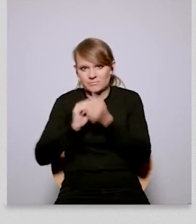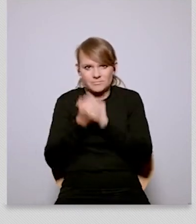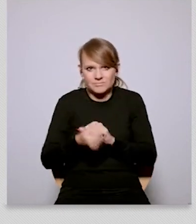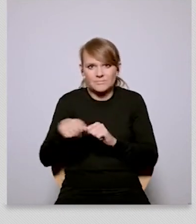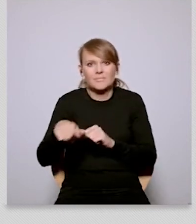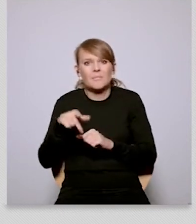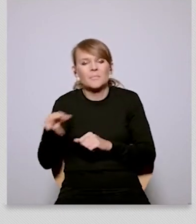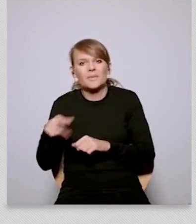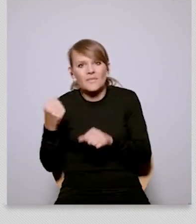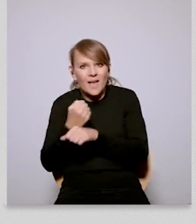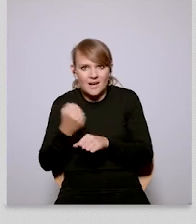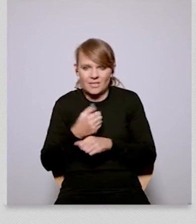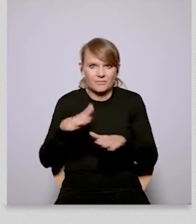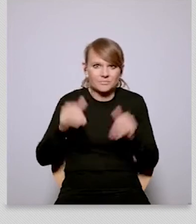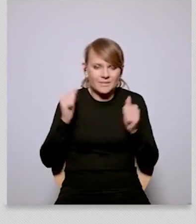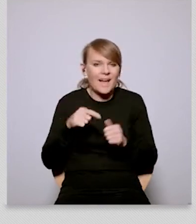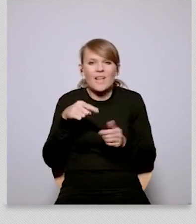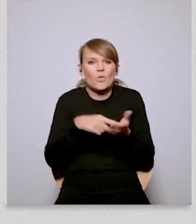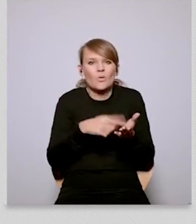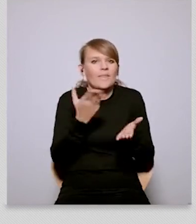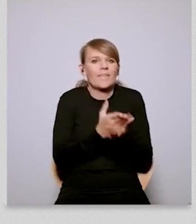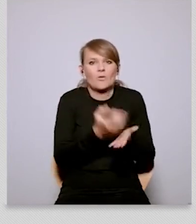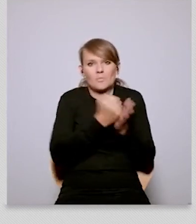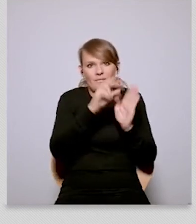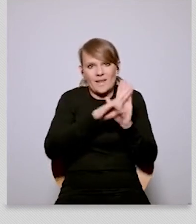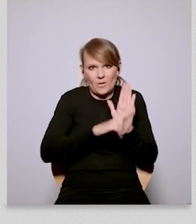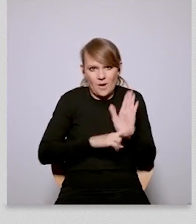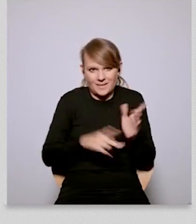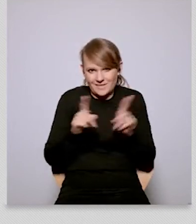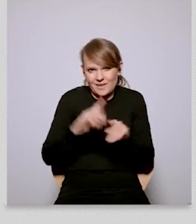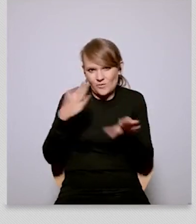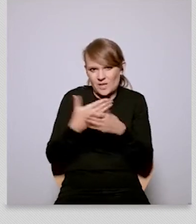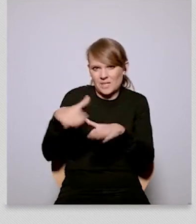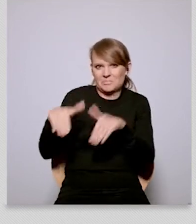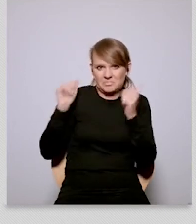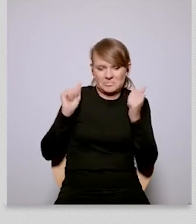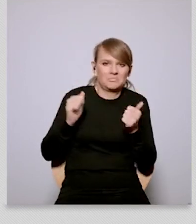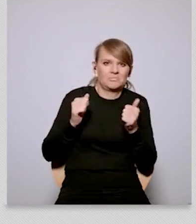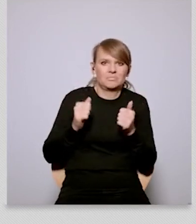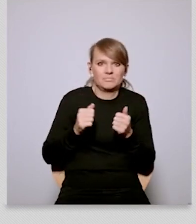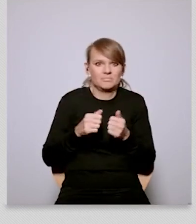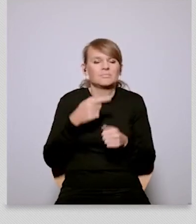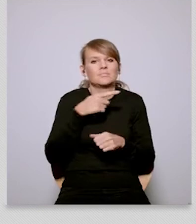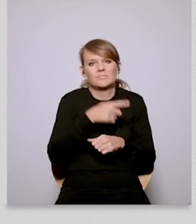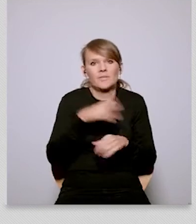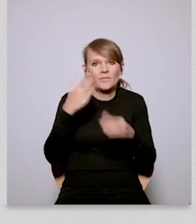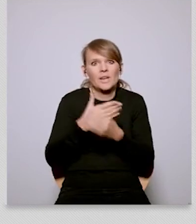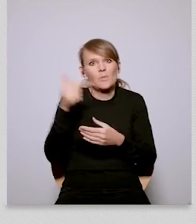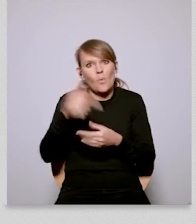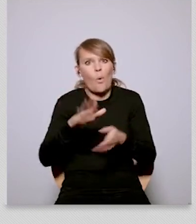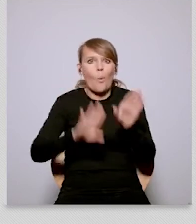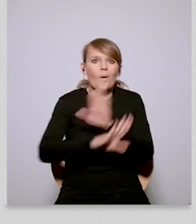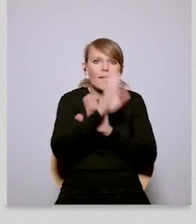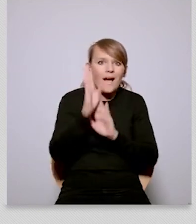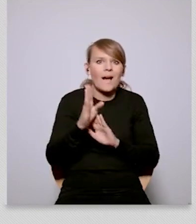regulacji ale też po prostu odwrotu firm w związku z tym że będą musiały ujawniać swój